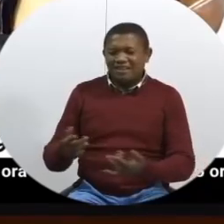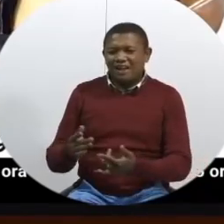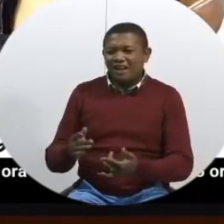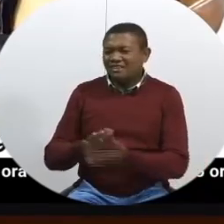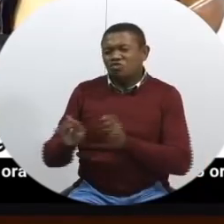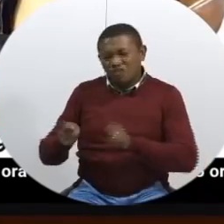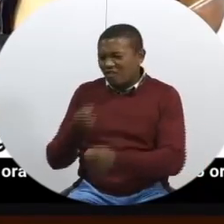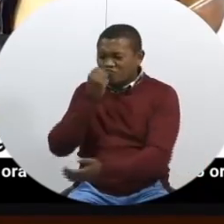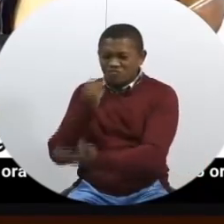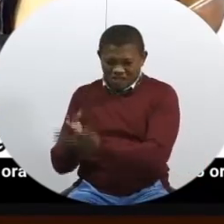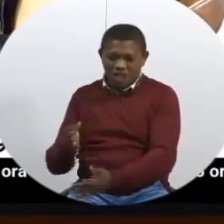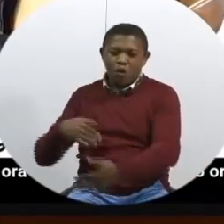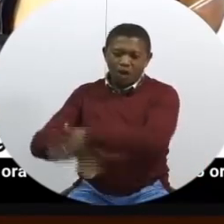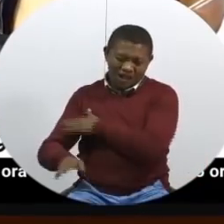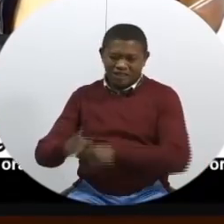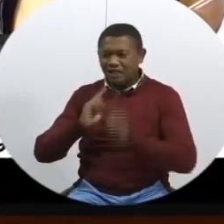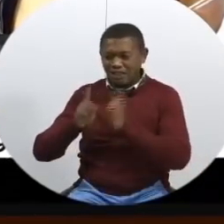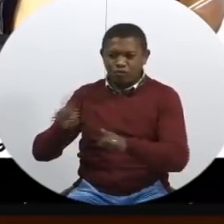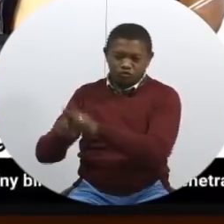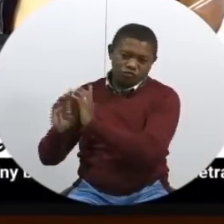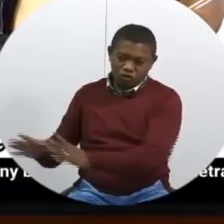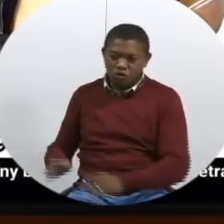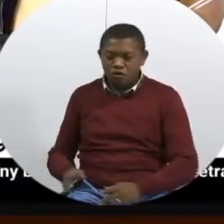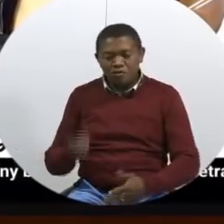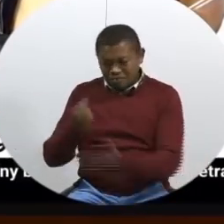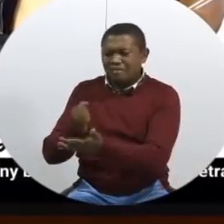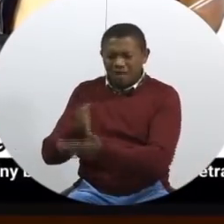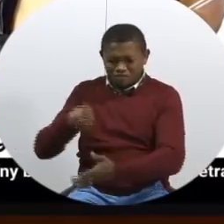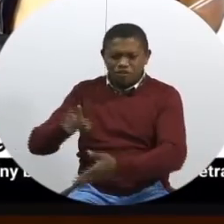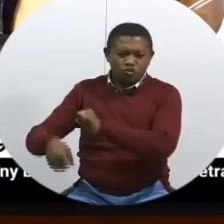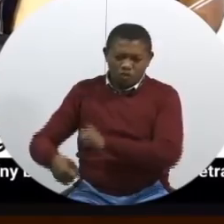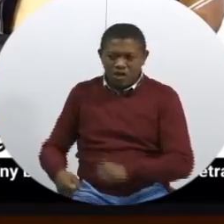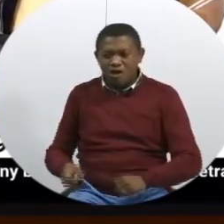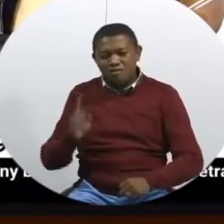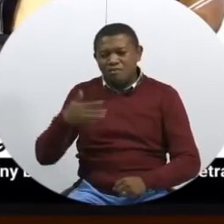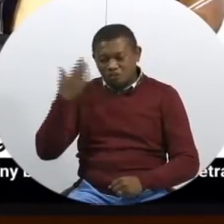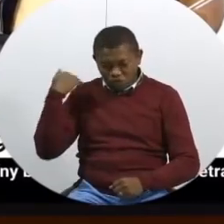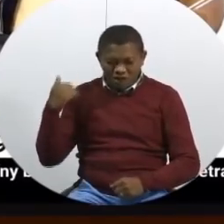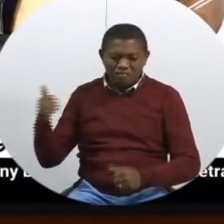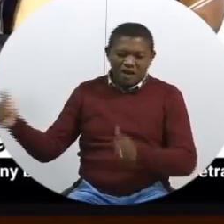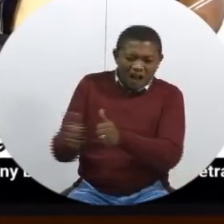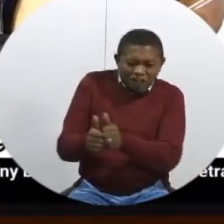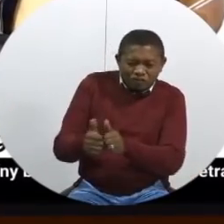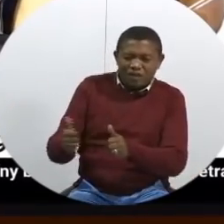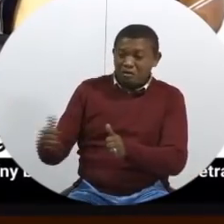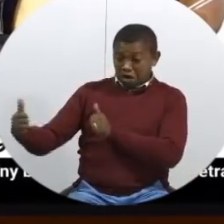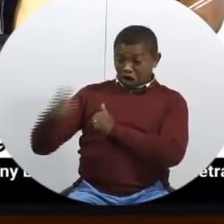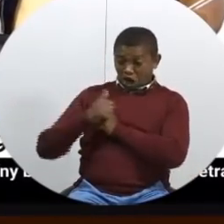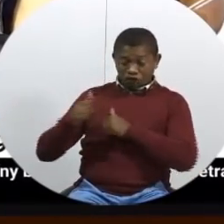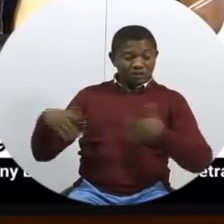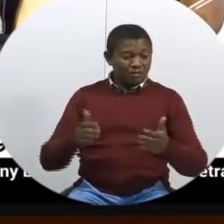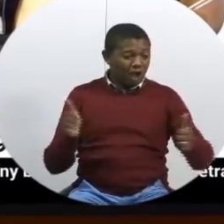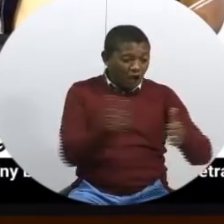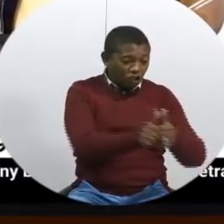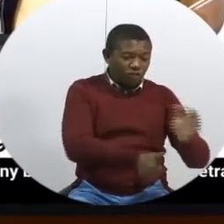ane amin'ny valandresaka toy izao, mety misy olana izy ireo, misy manatina anahy, manatina ny ministra, ary vahana ny